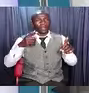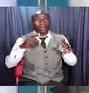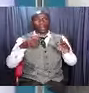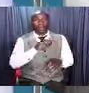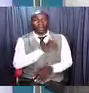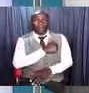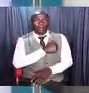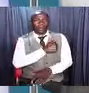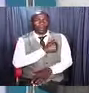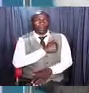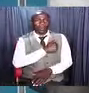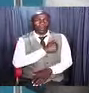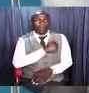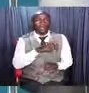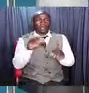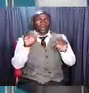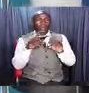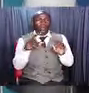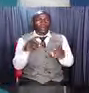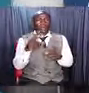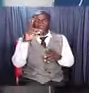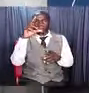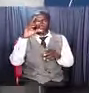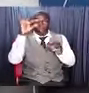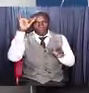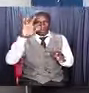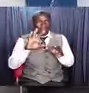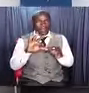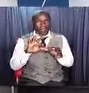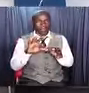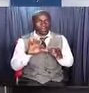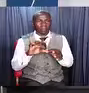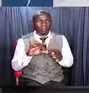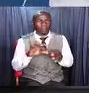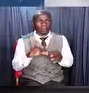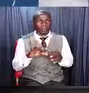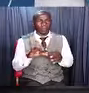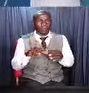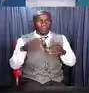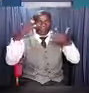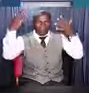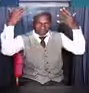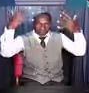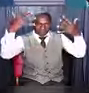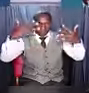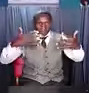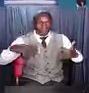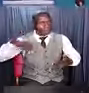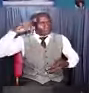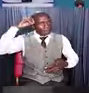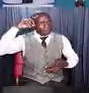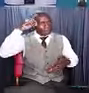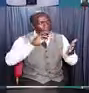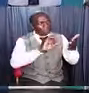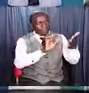who wanted to buy a blackboard. Nifundishe neno imani. So that I teach the word faith. Akaniuliza kweli niambie bei black hiyo board wataka ni pesa ngapi? And he asked